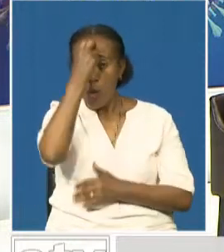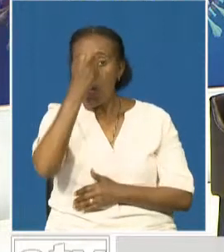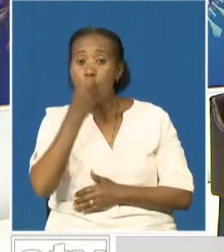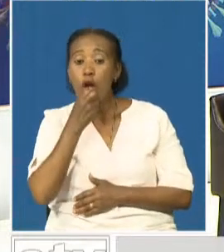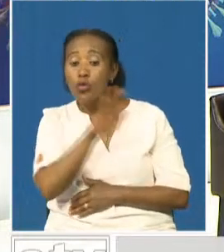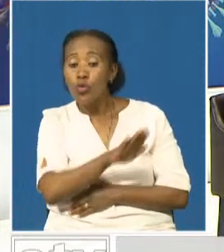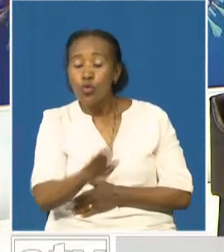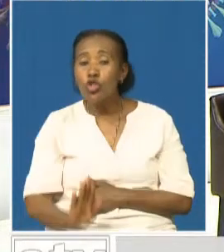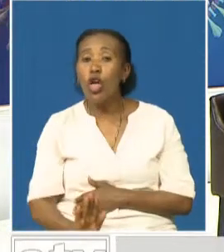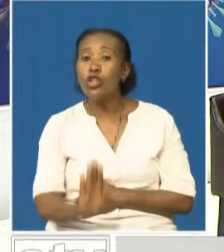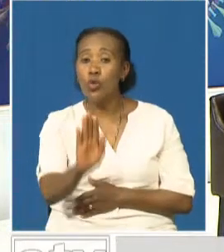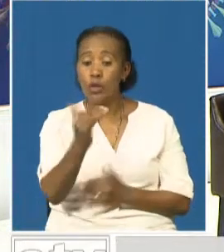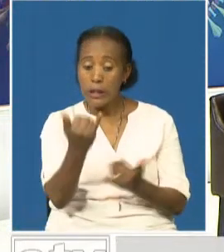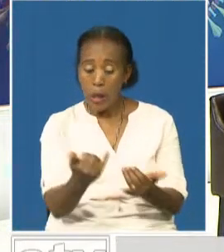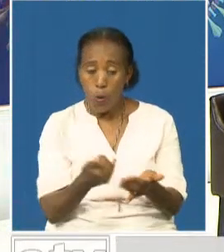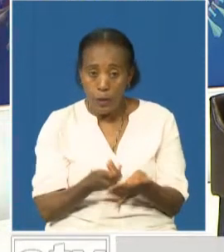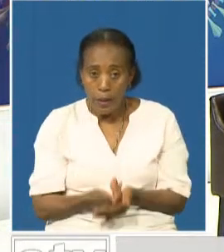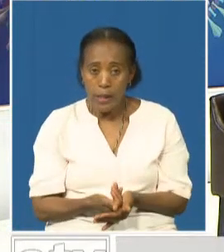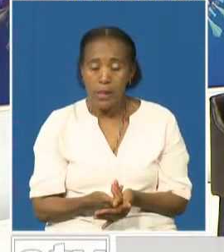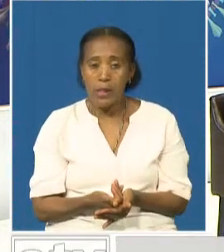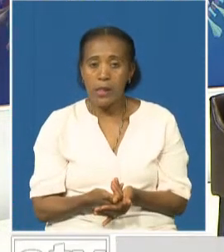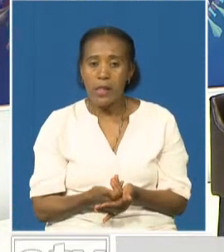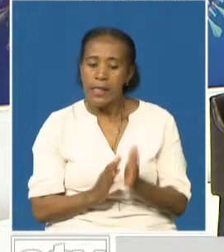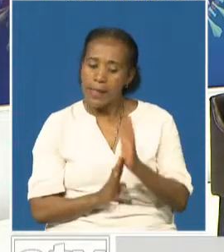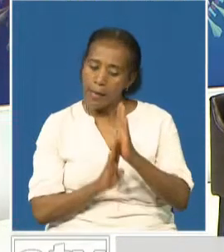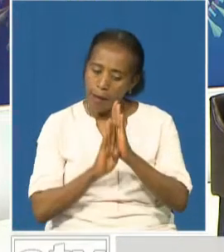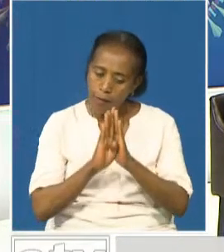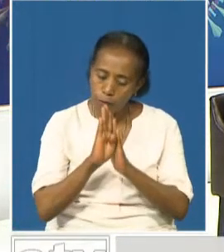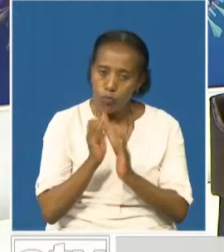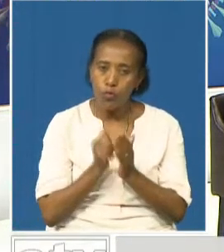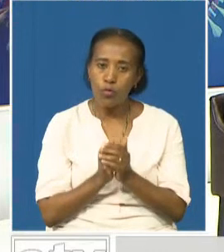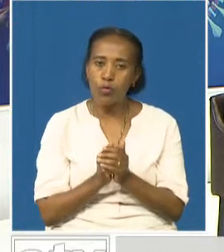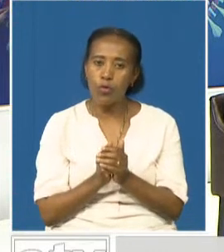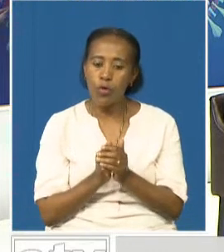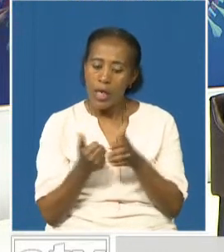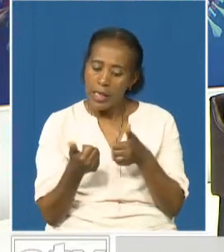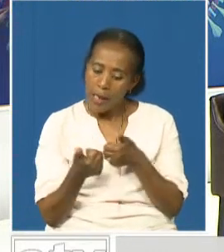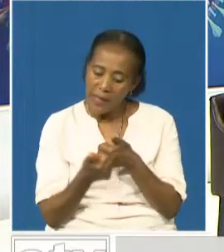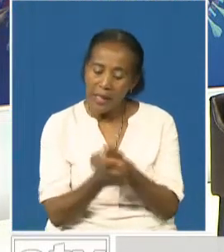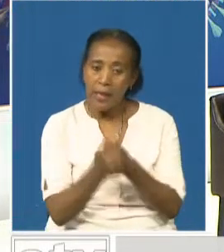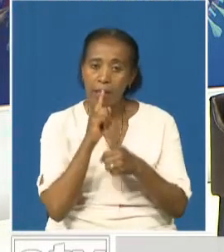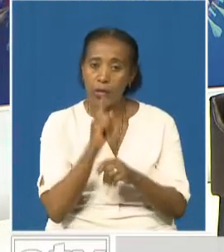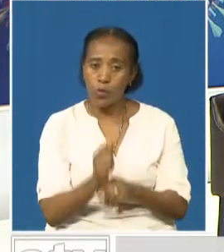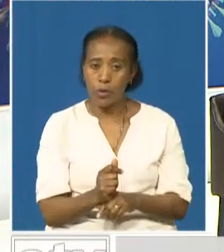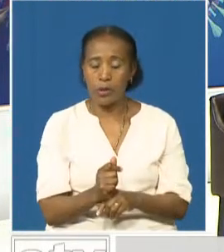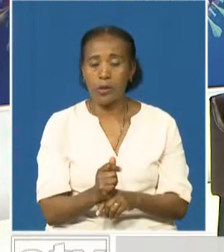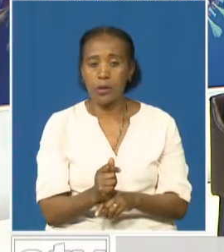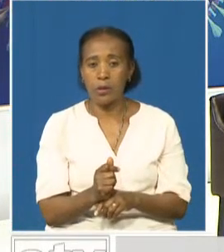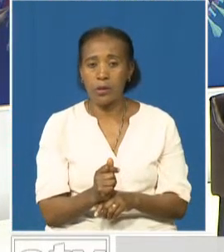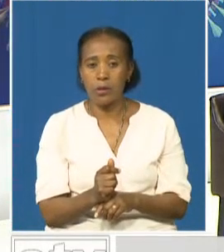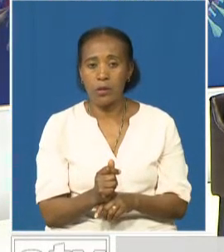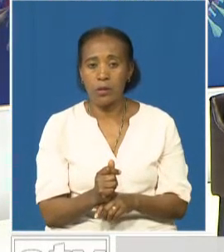ወላጆች ልጆቻቸውን እስካሁን ድረስ ሲያሳድጉ የሚከተሉት